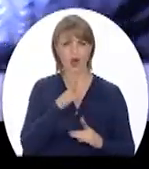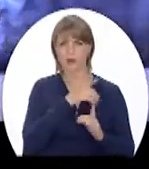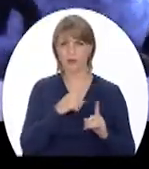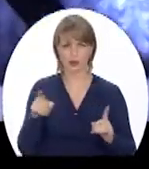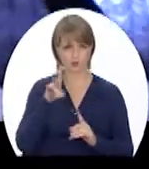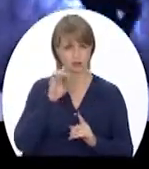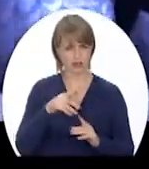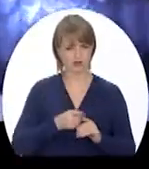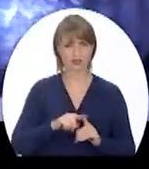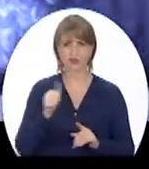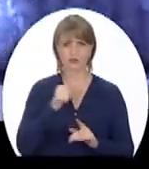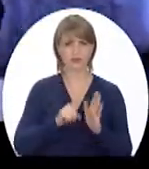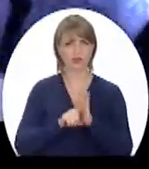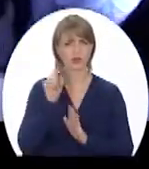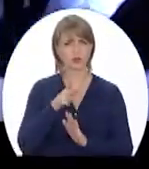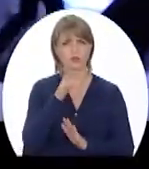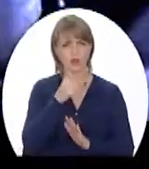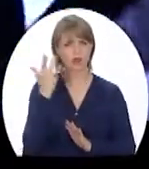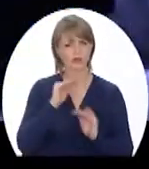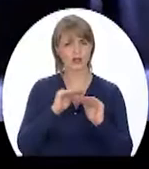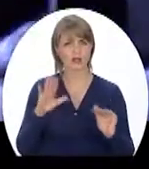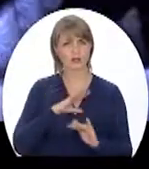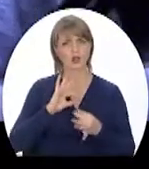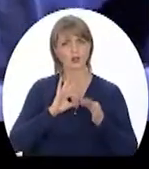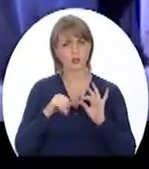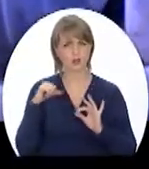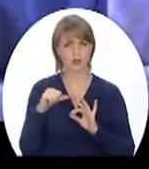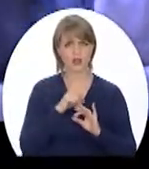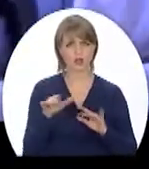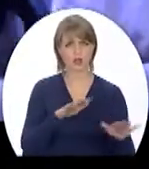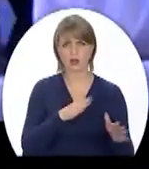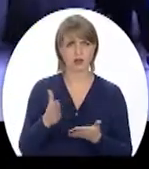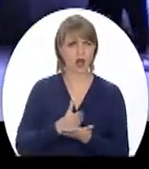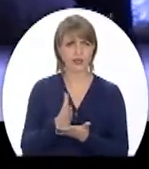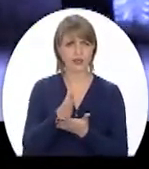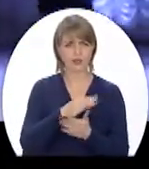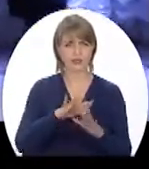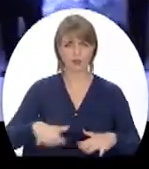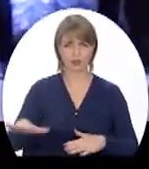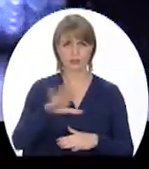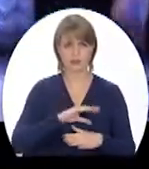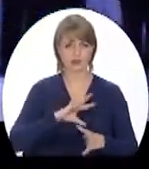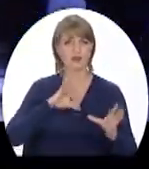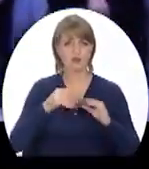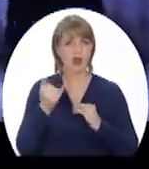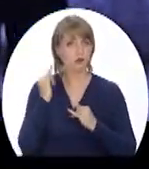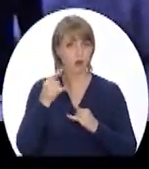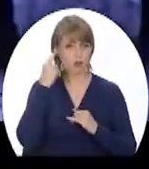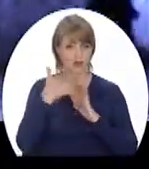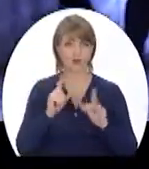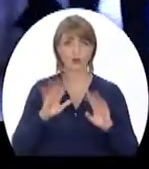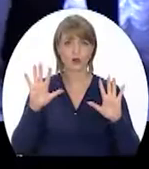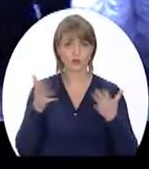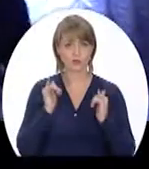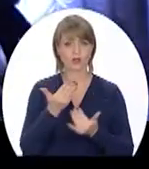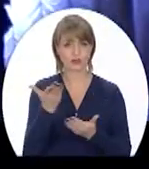самое начало, то время, когда ребятам было сложно самостоятельно ориентироваться в пространстве. Они вообще плохо понимали, что происходит.